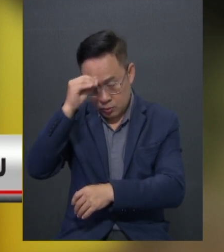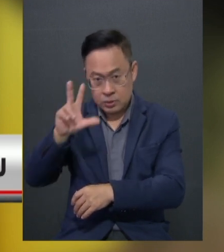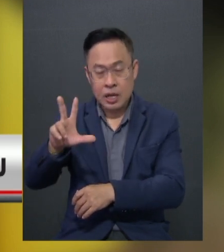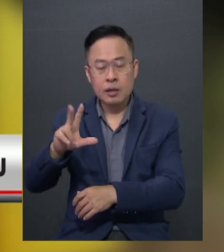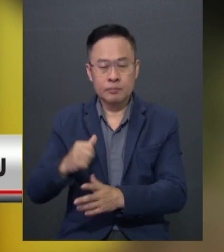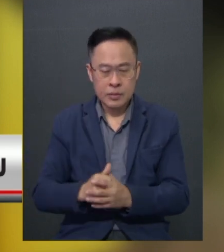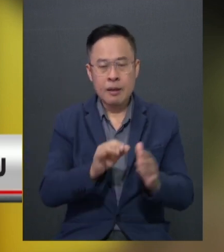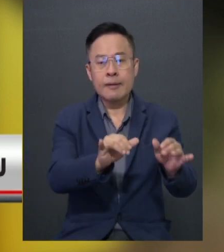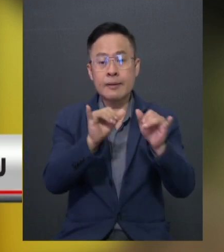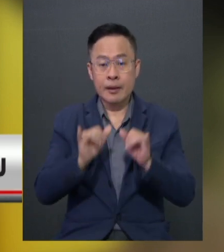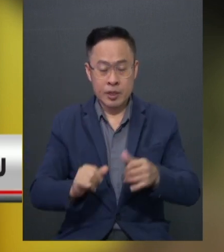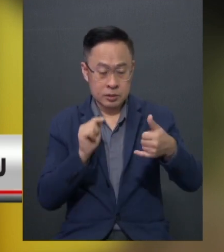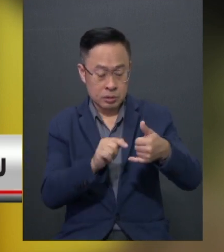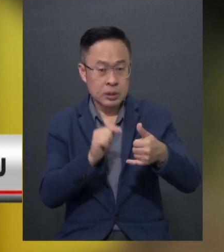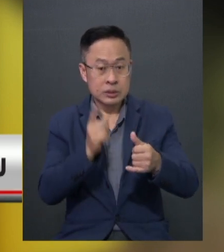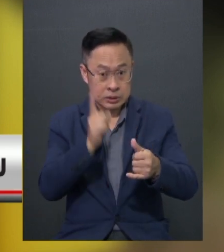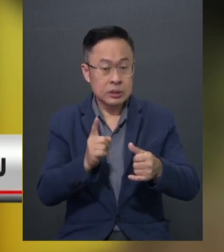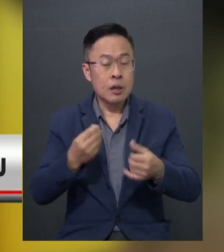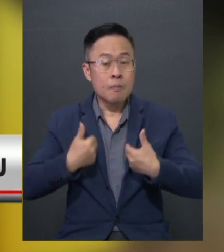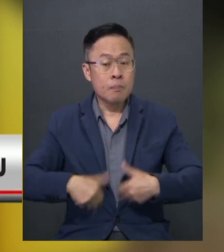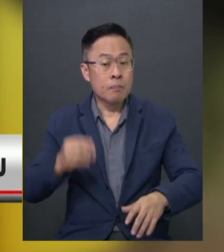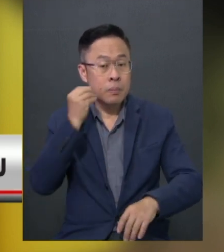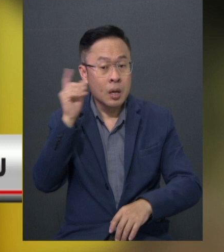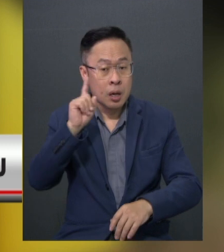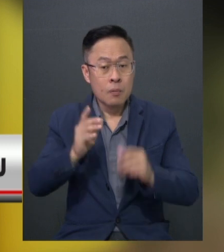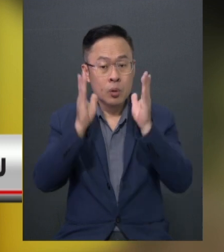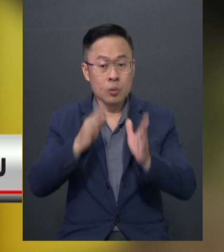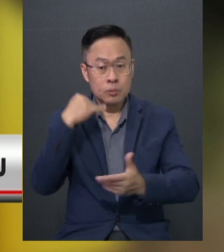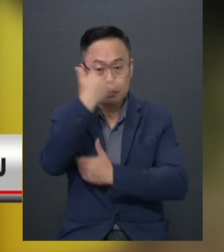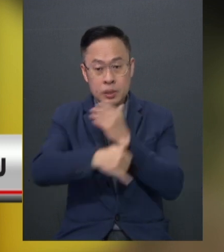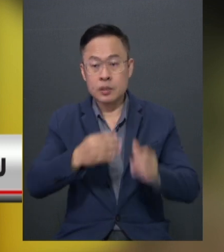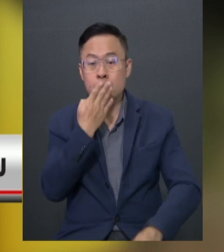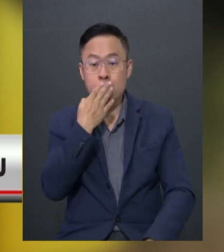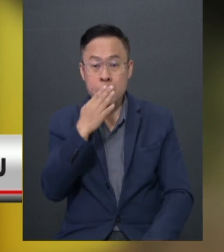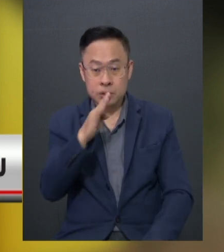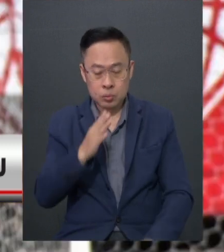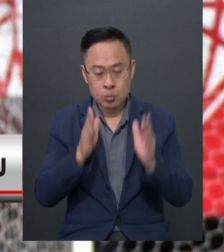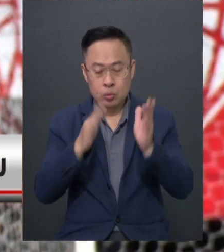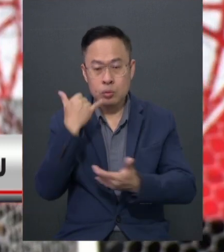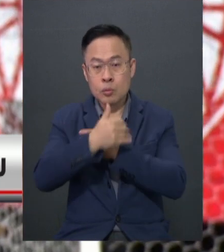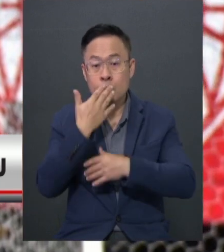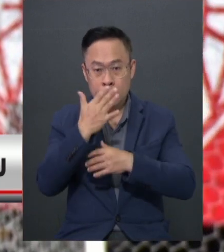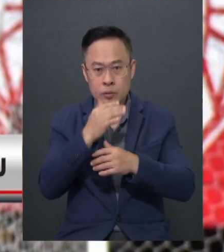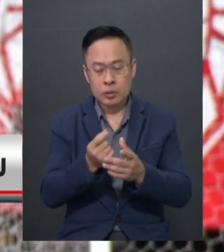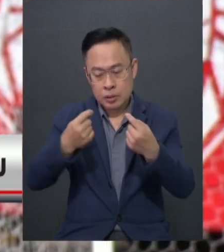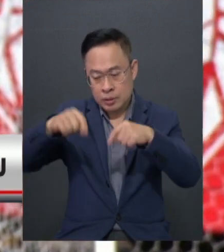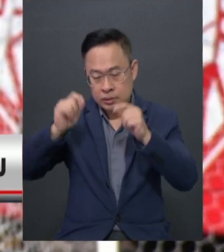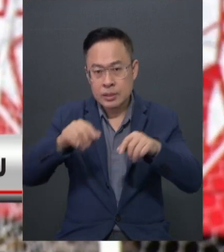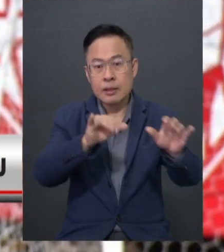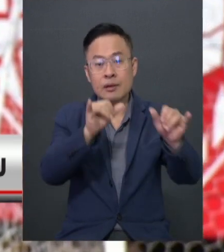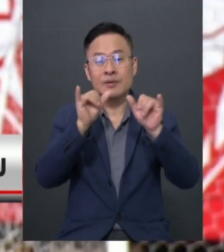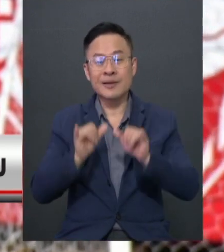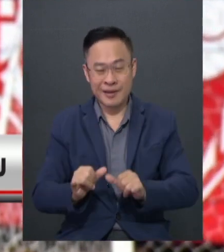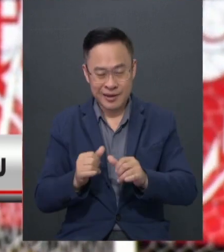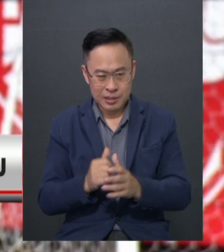กองหน้าชาวบราซิลวัย 24ปีนะครับมาร่วมล่าตะขาบให้กับทีมในเล็กที่ 2แล้วคือก่อนหน้านี้เนี่ยเขาเอาโปโลโคโลราโดมาแล้ว